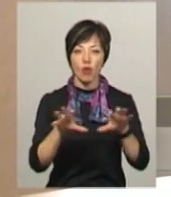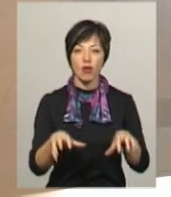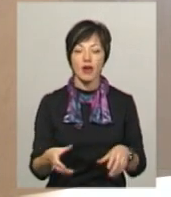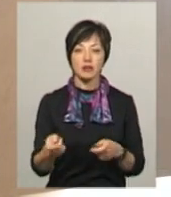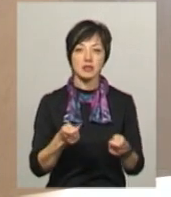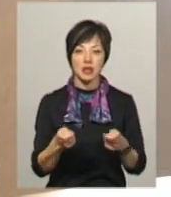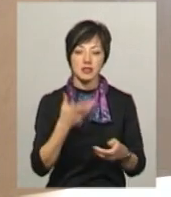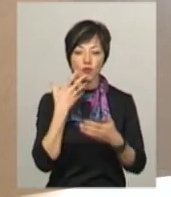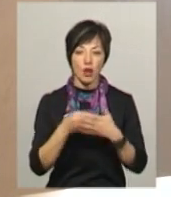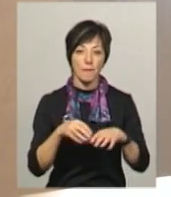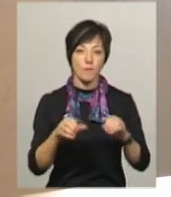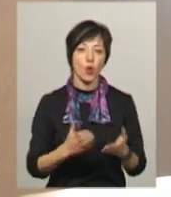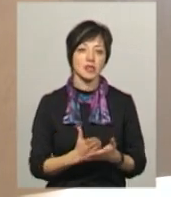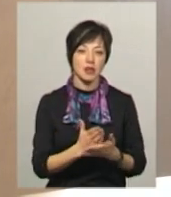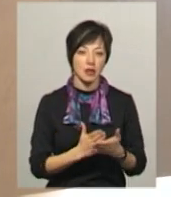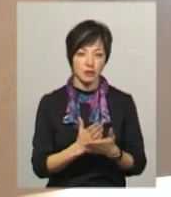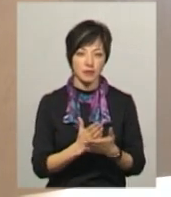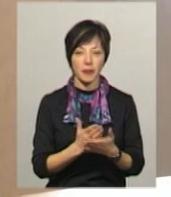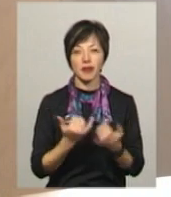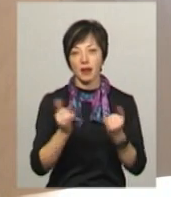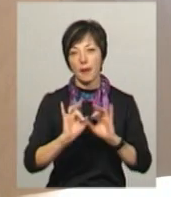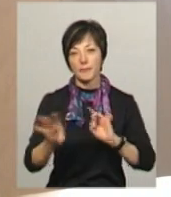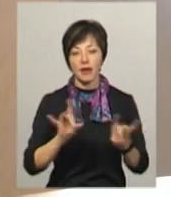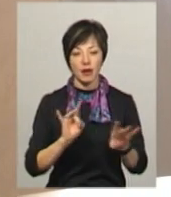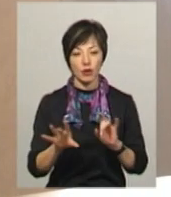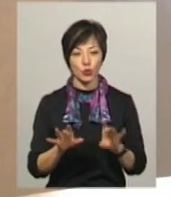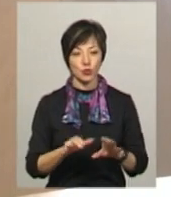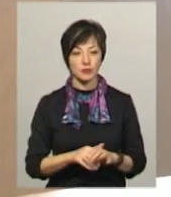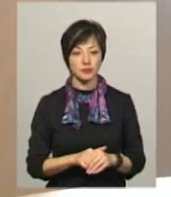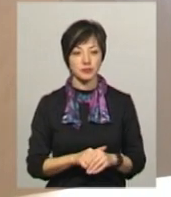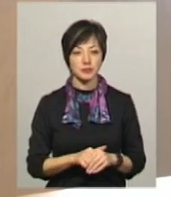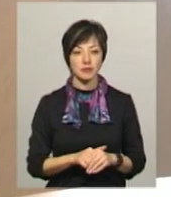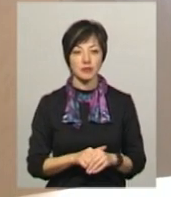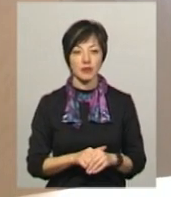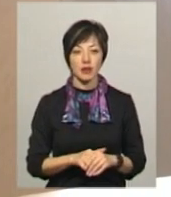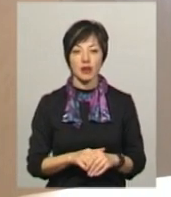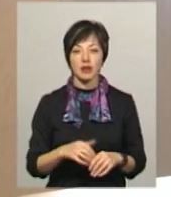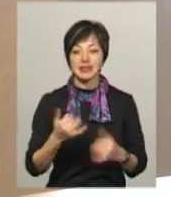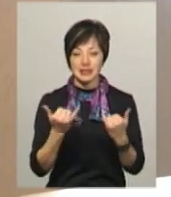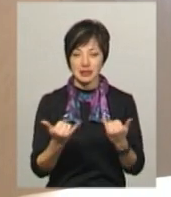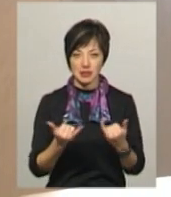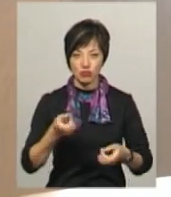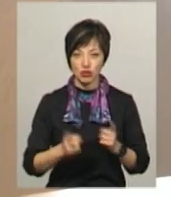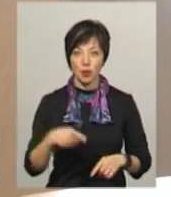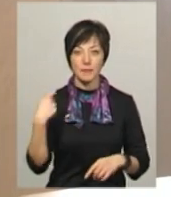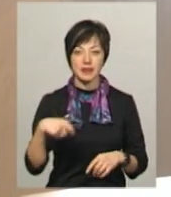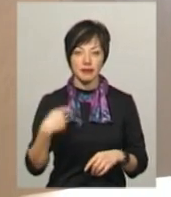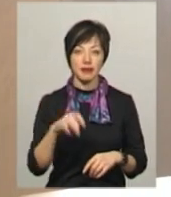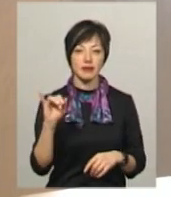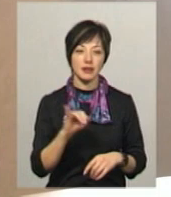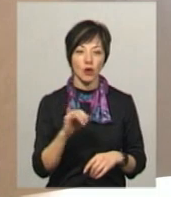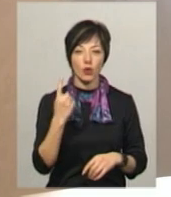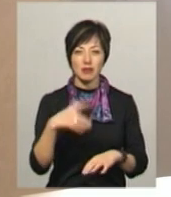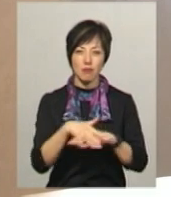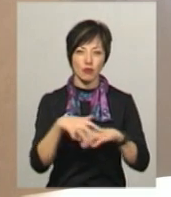облдержадміністрації своїх посад для піару за чинного президента. І одне